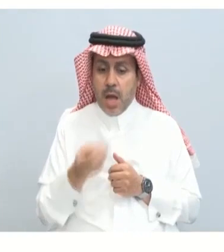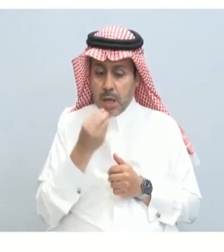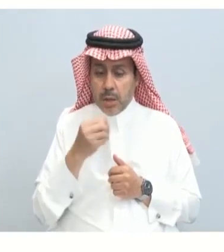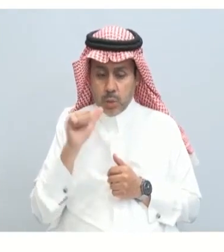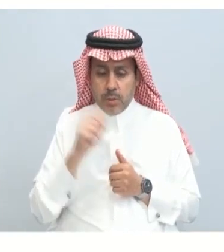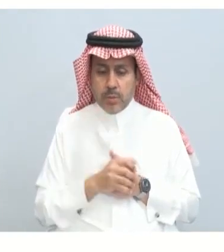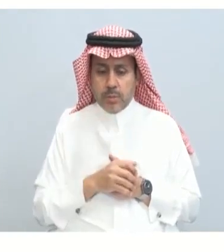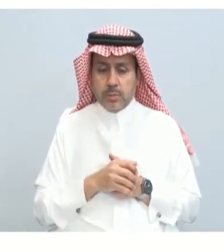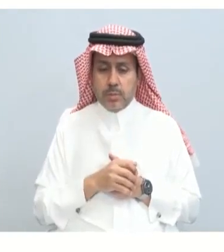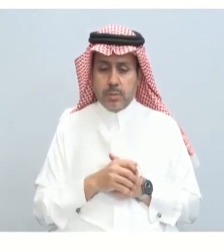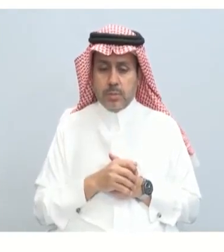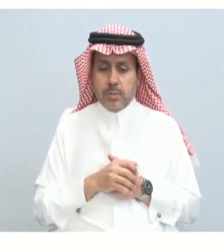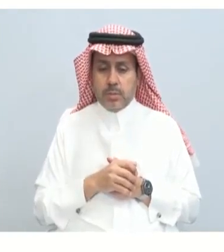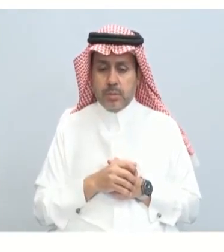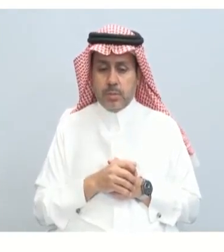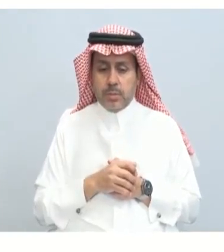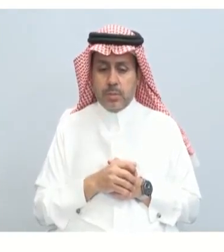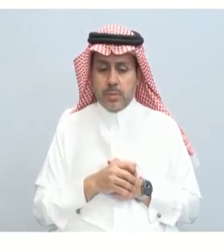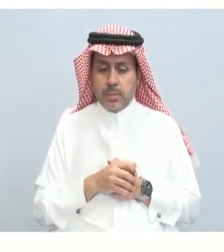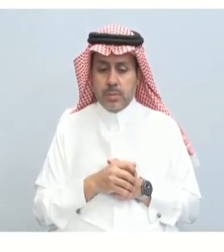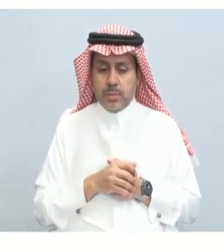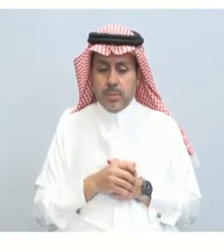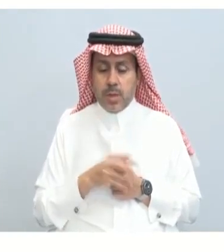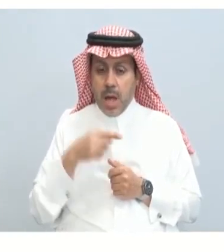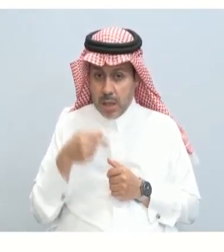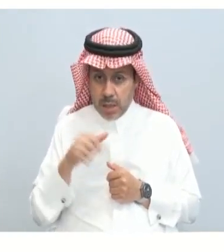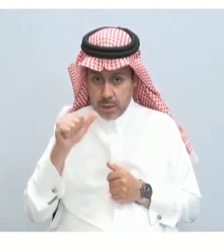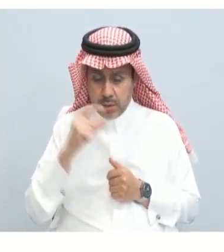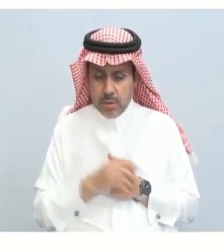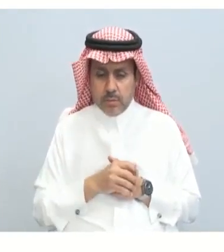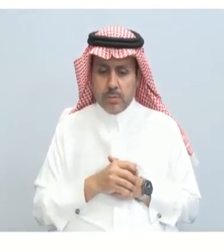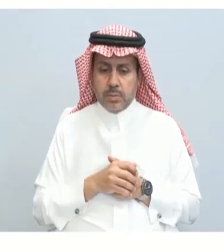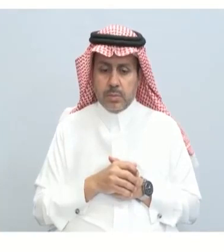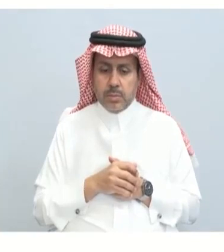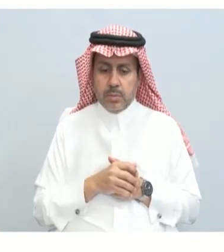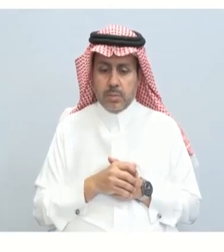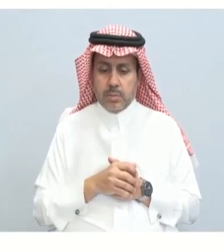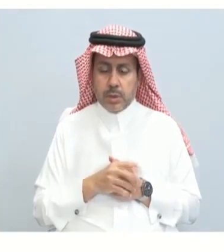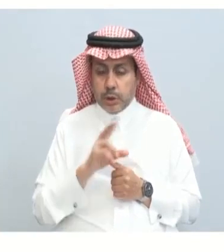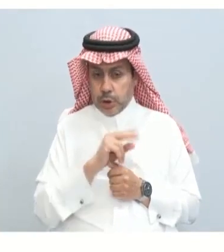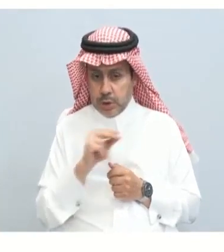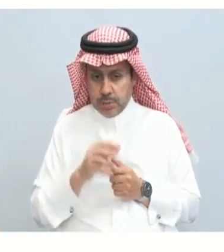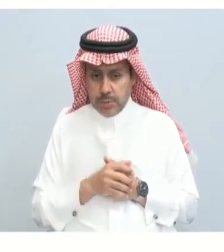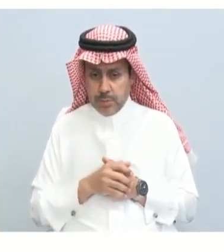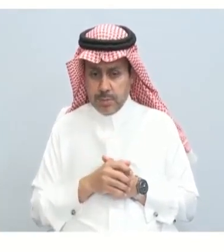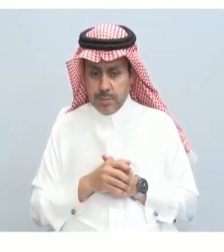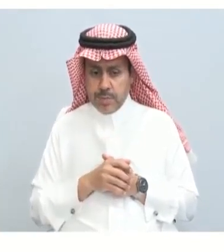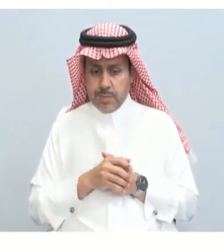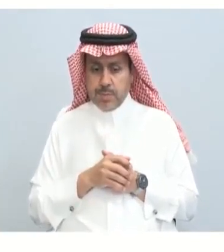الحديد اسلوب استعاره في اكل الصدى اسلوب التشبيه